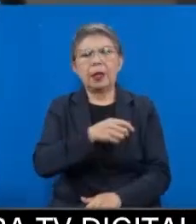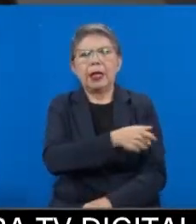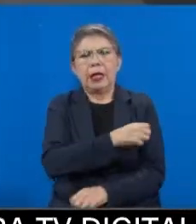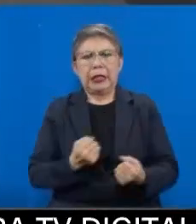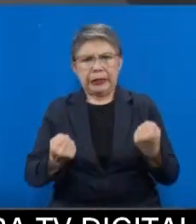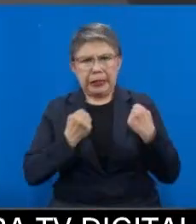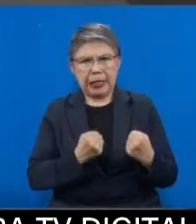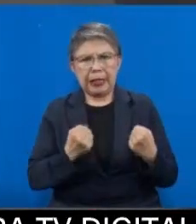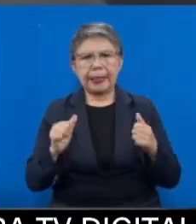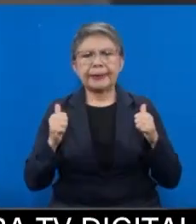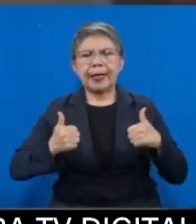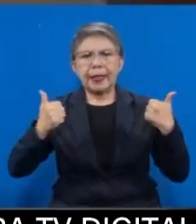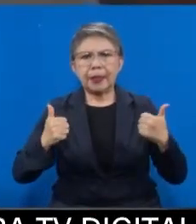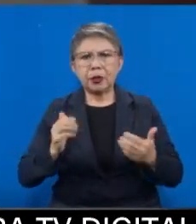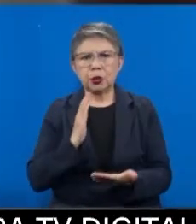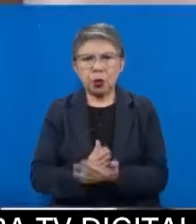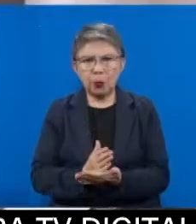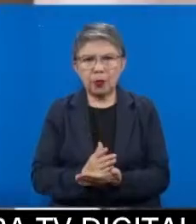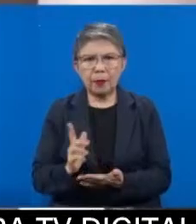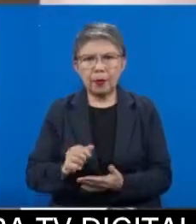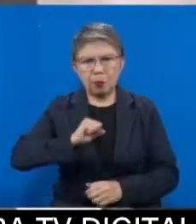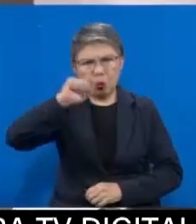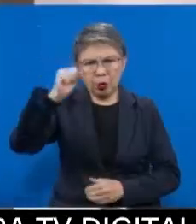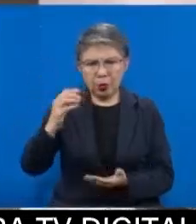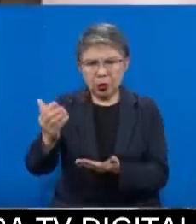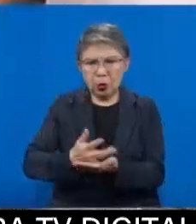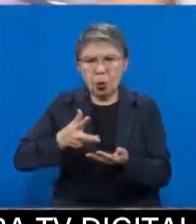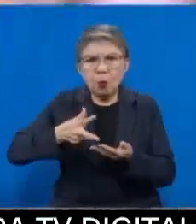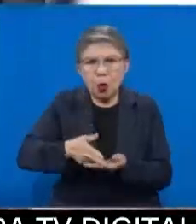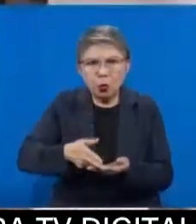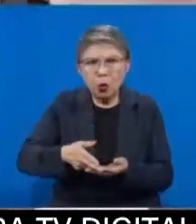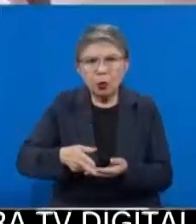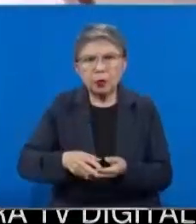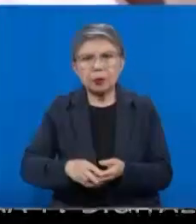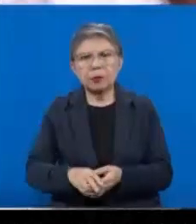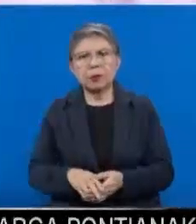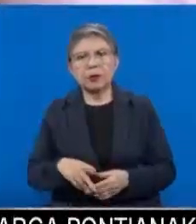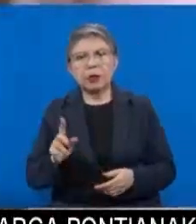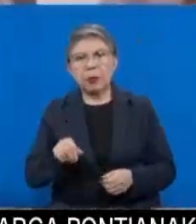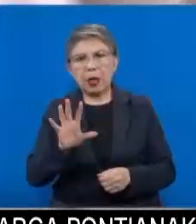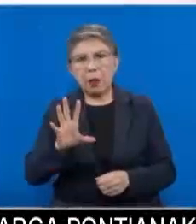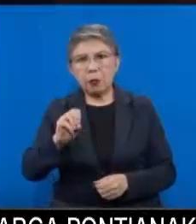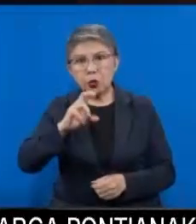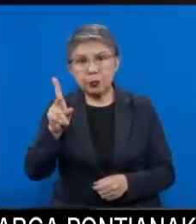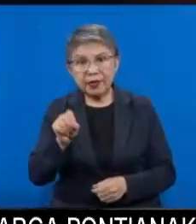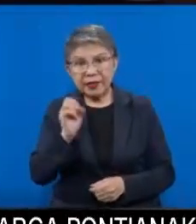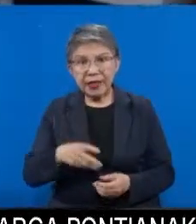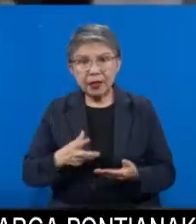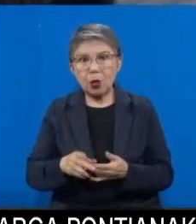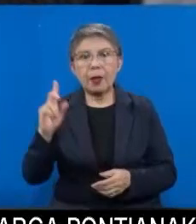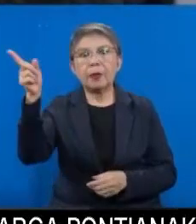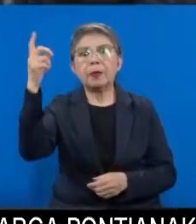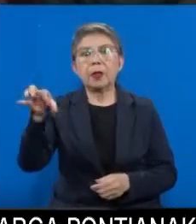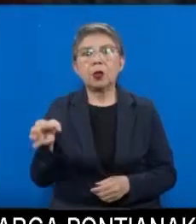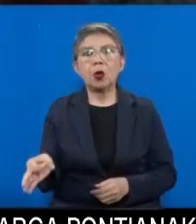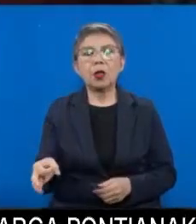tenaga kesehatan. Masa nakes ini memprotes pemotongan tunjangan penambahan penghasilan lebih dari 50% oleh pemerintah